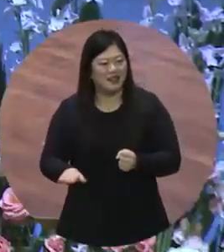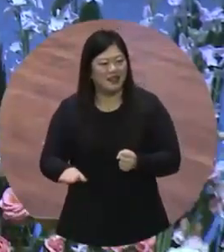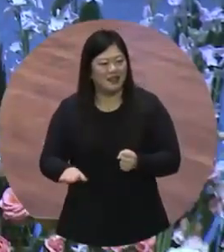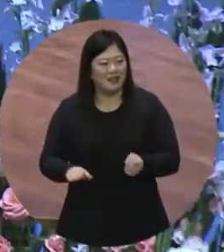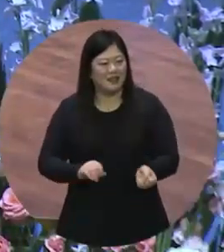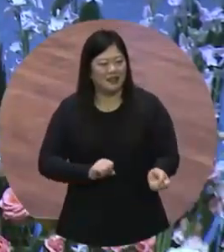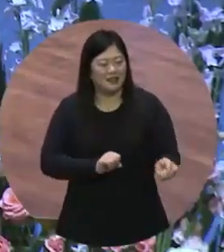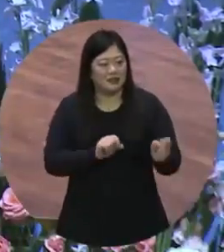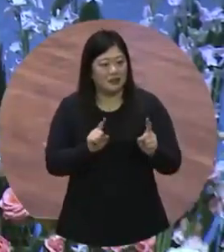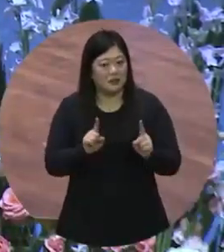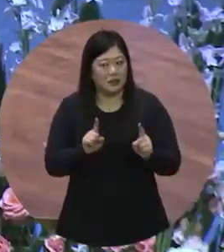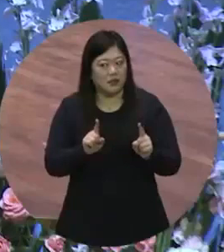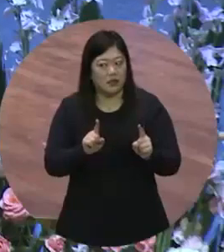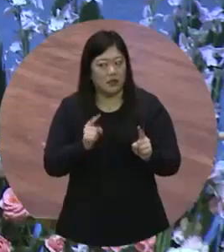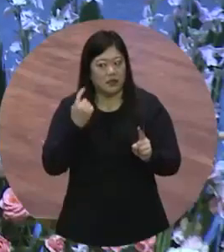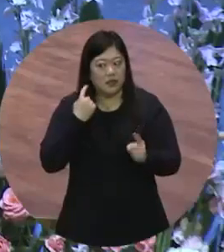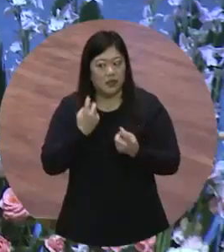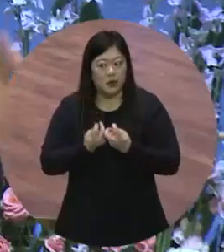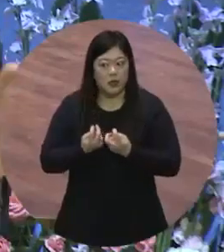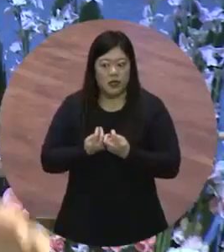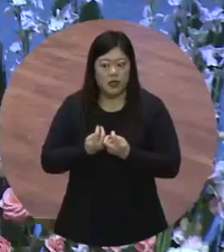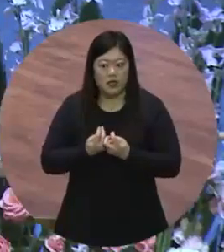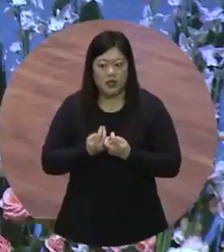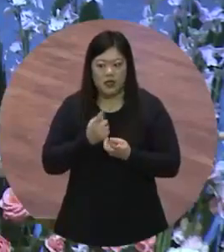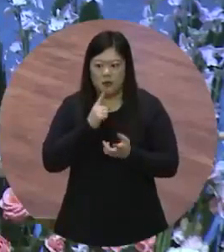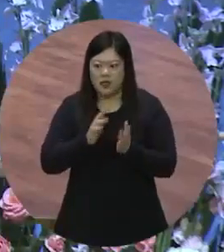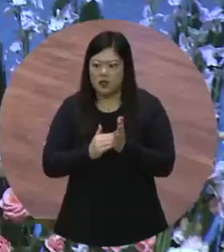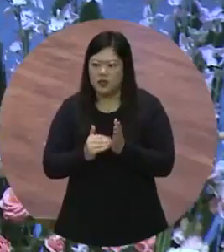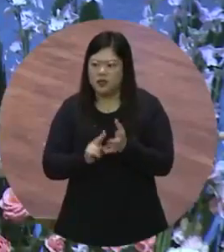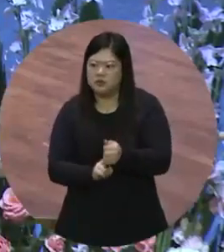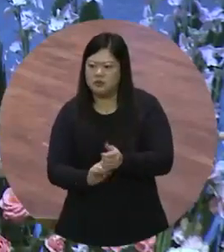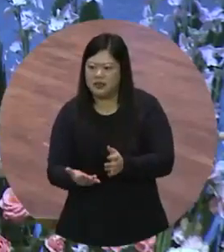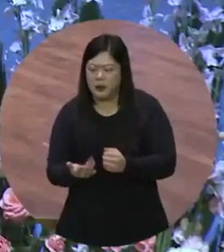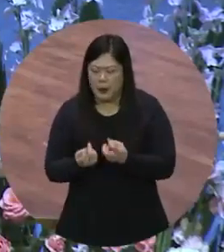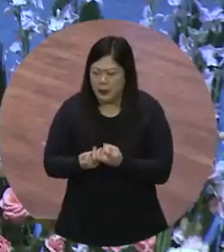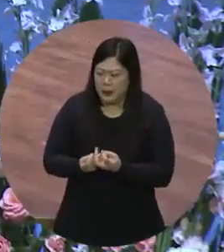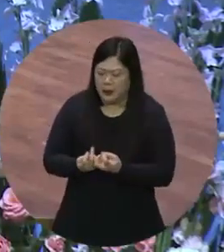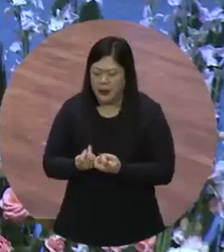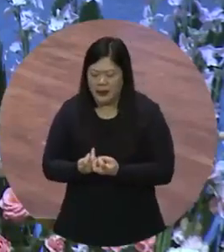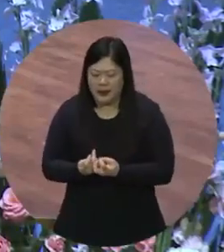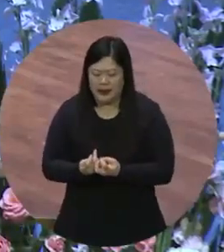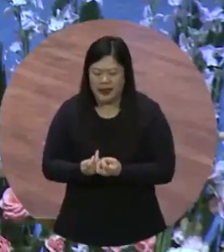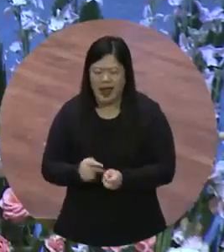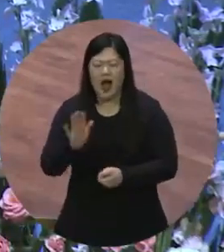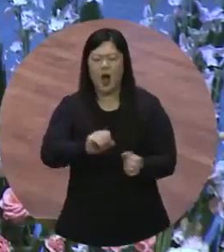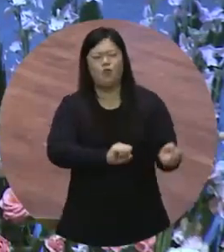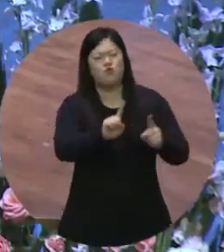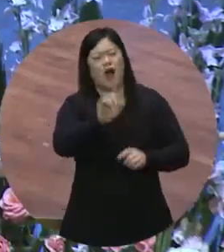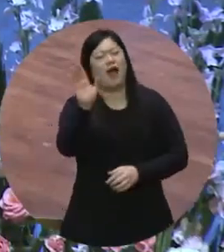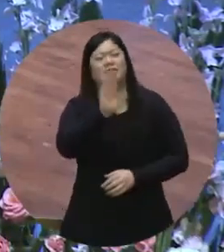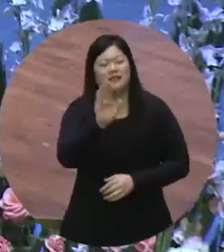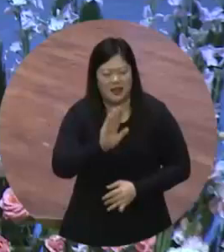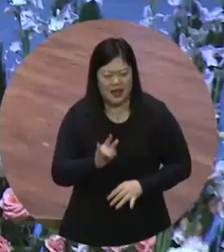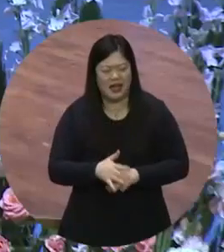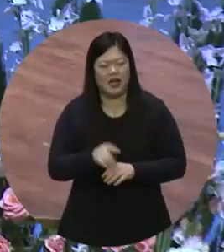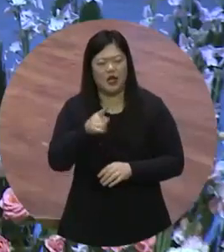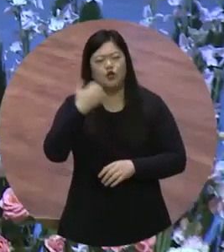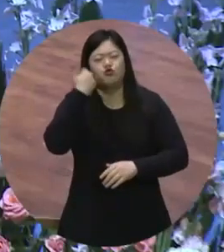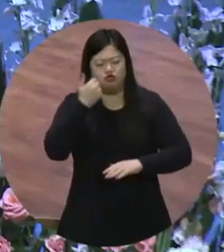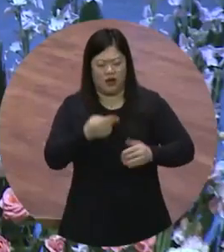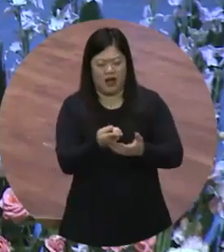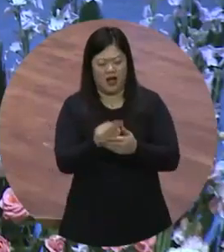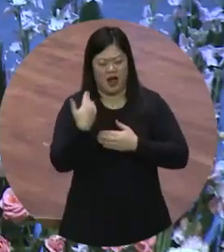훔쳐갔다 도둑질갔다 막 전부 다 막 이건 큰일 났다 이거. 부활 소문나면 큰일 나니까.